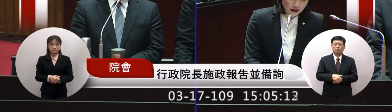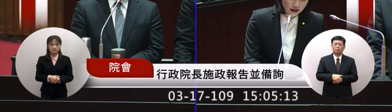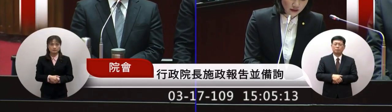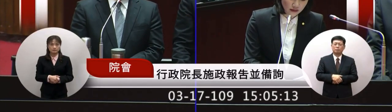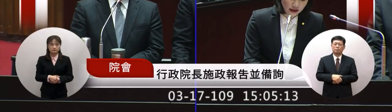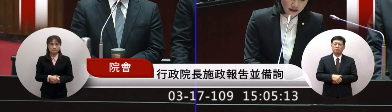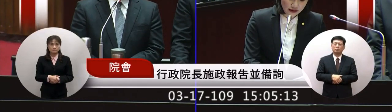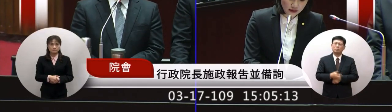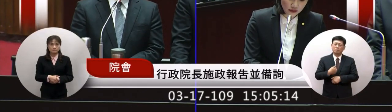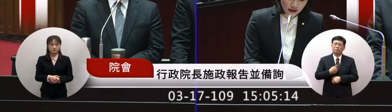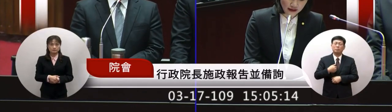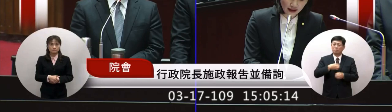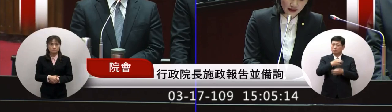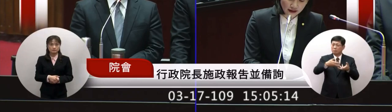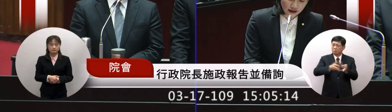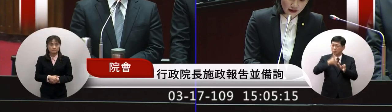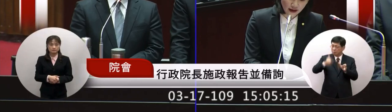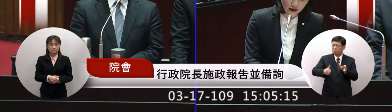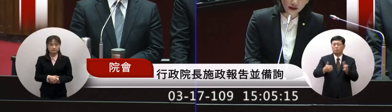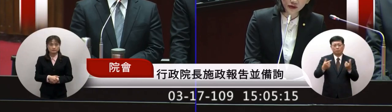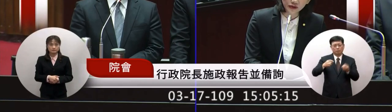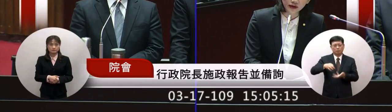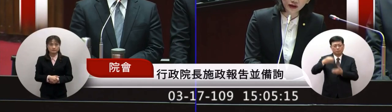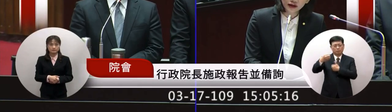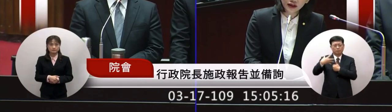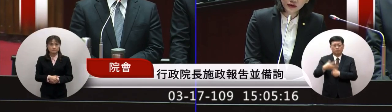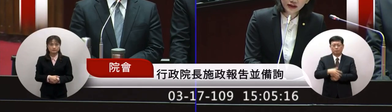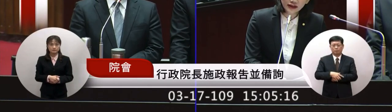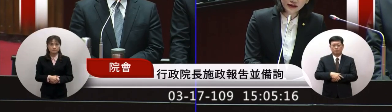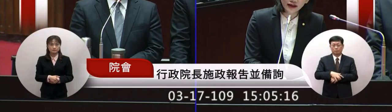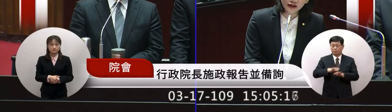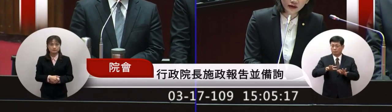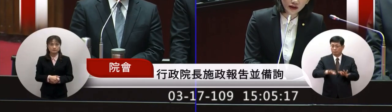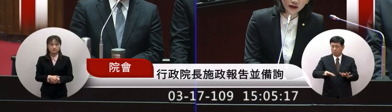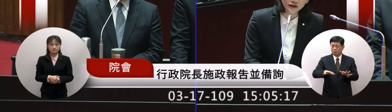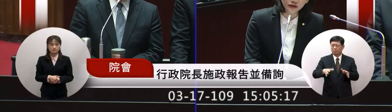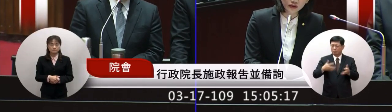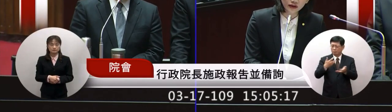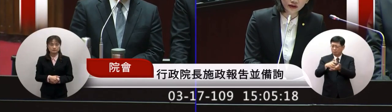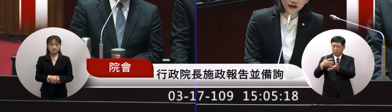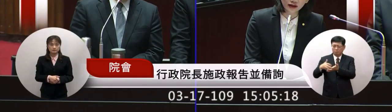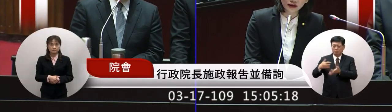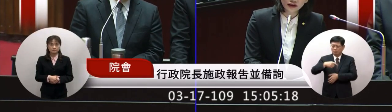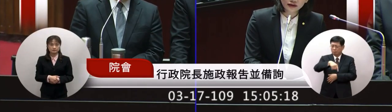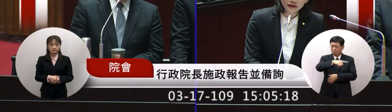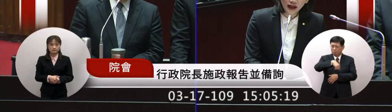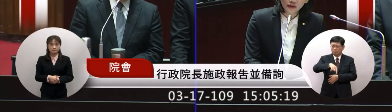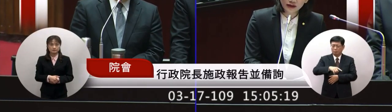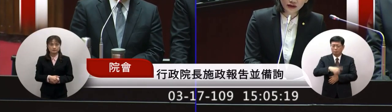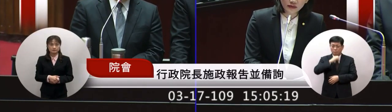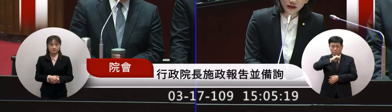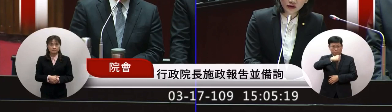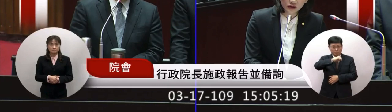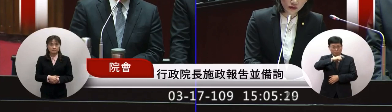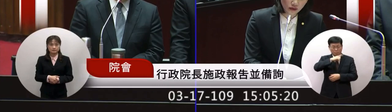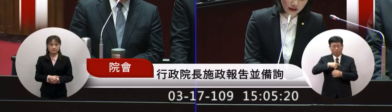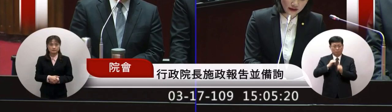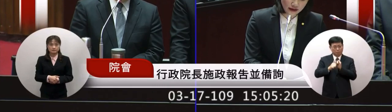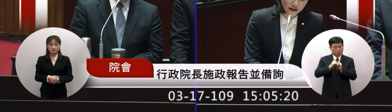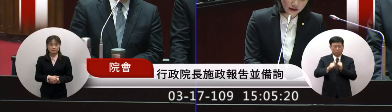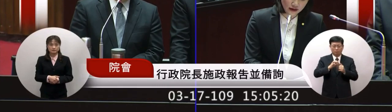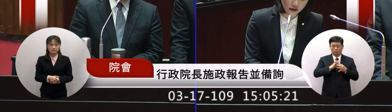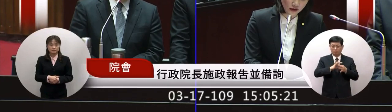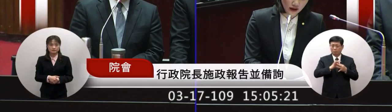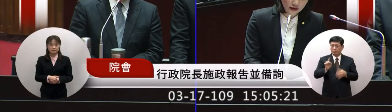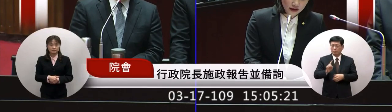那我们经济部长他也提到了说，因为现在有很多的台湾的民众关